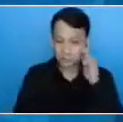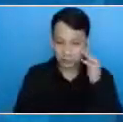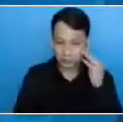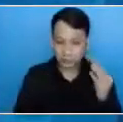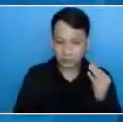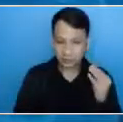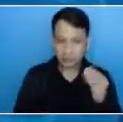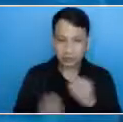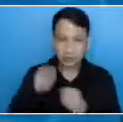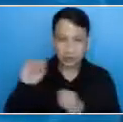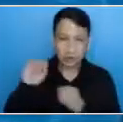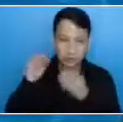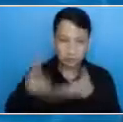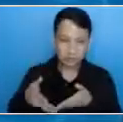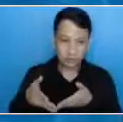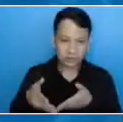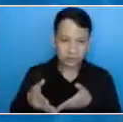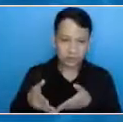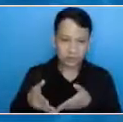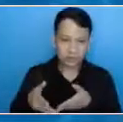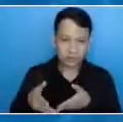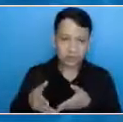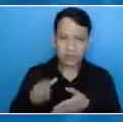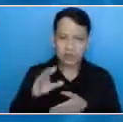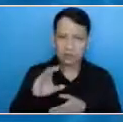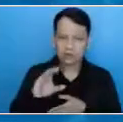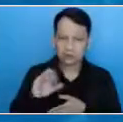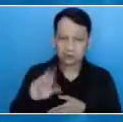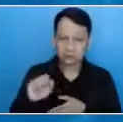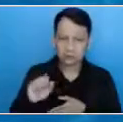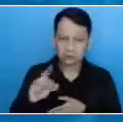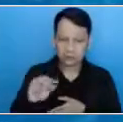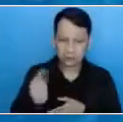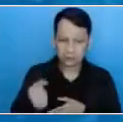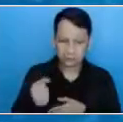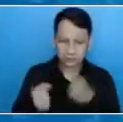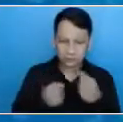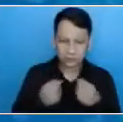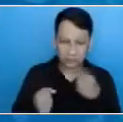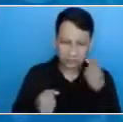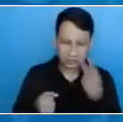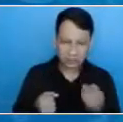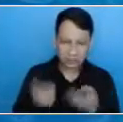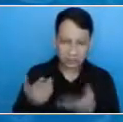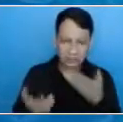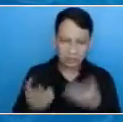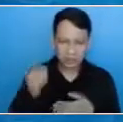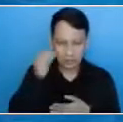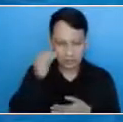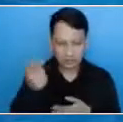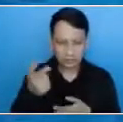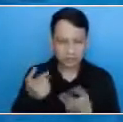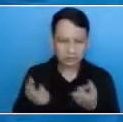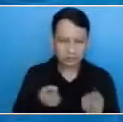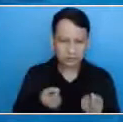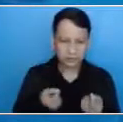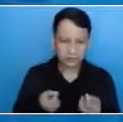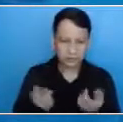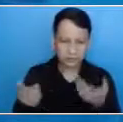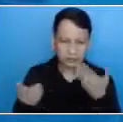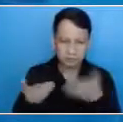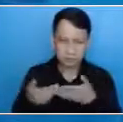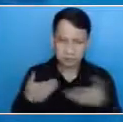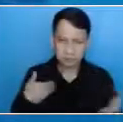kahit hindi mo matanggap na ibenta mo yung bahay mo, ibibenta mo eh. Binenta namin yung bahay namin. One thing, wala